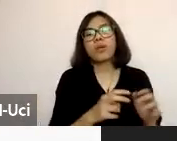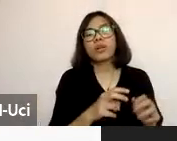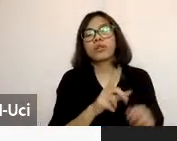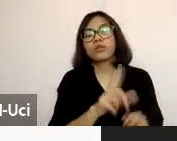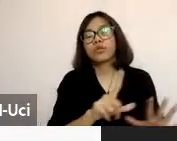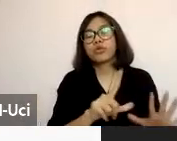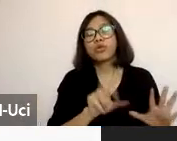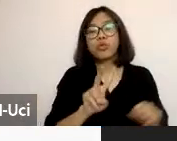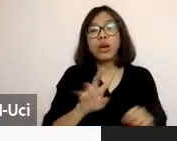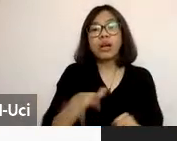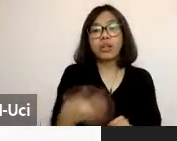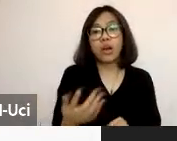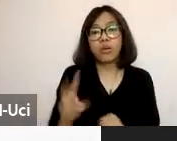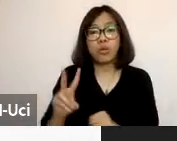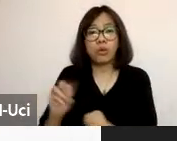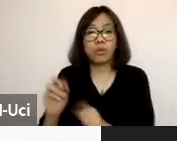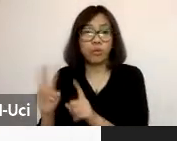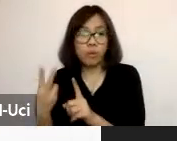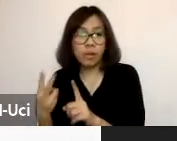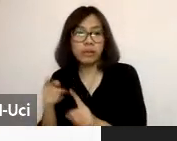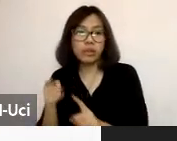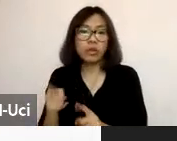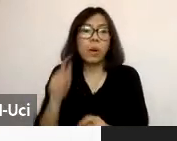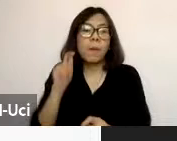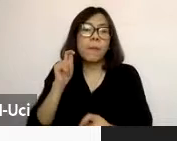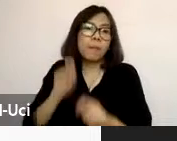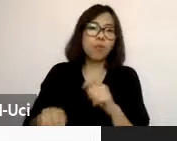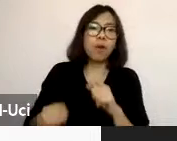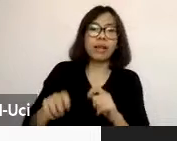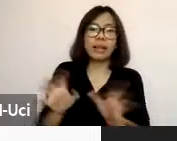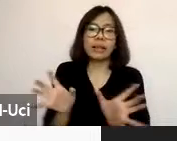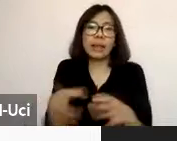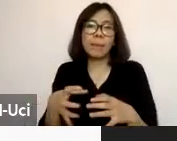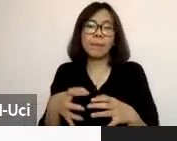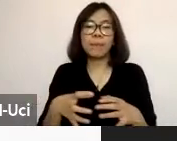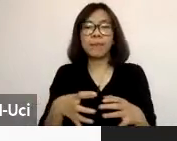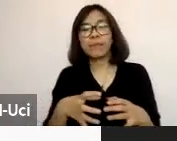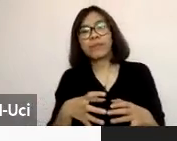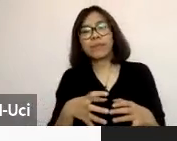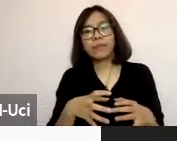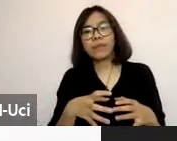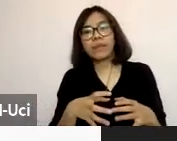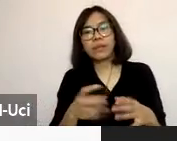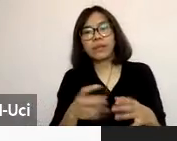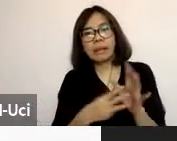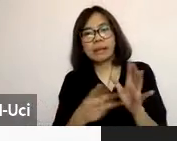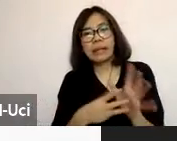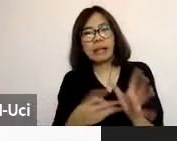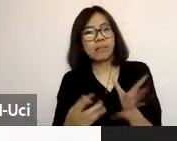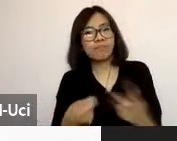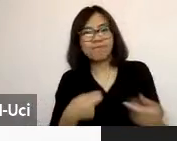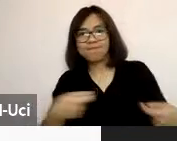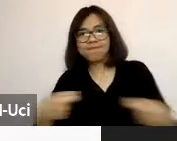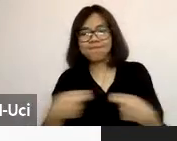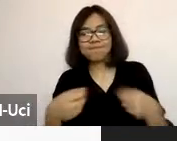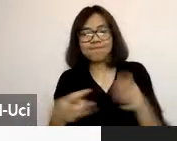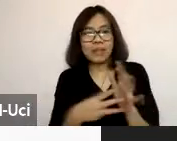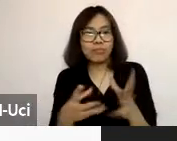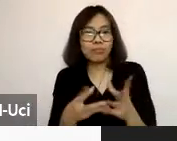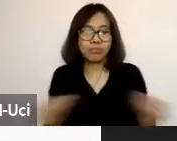ini membentuk dewan sengketa Hai PDI itu untuk penanganan